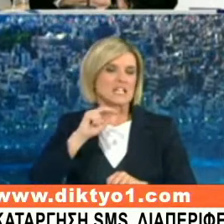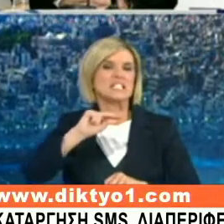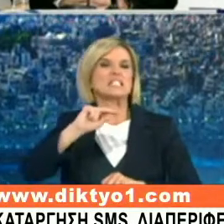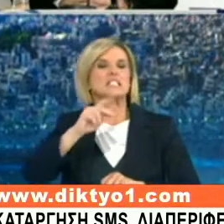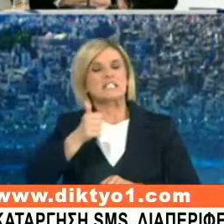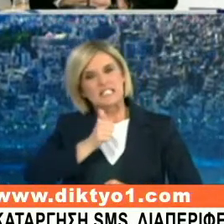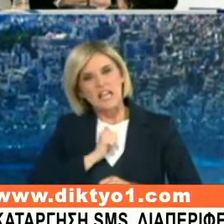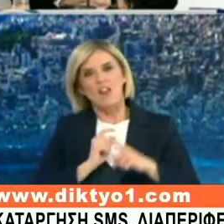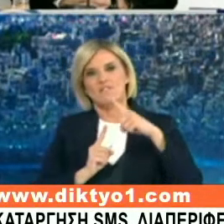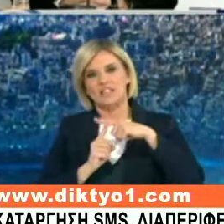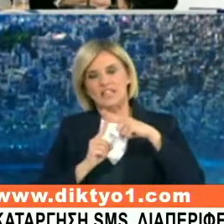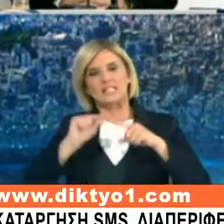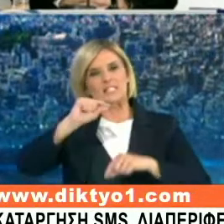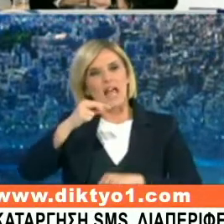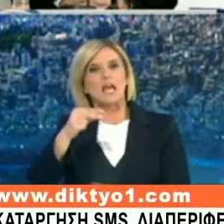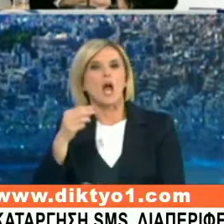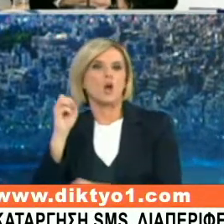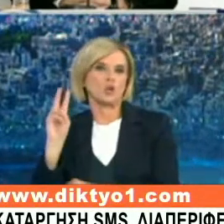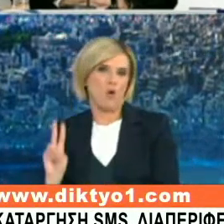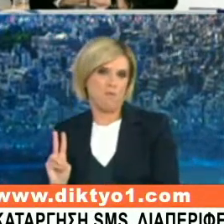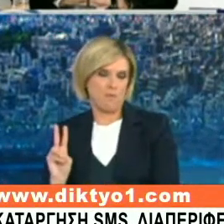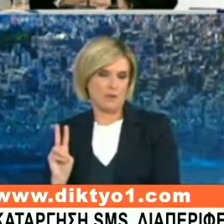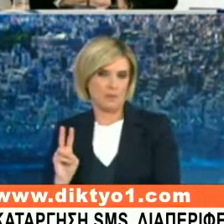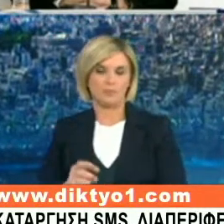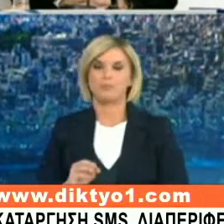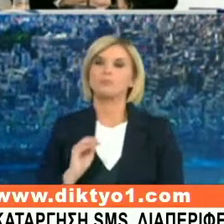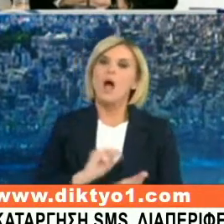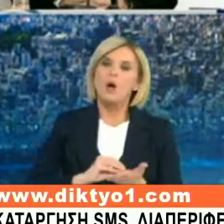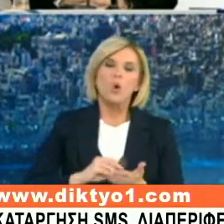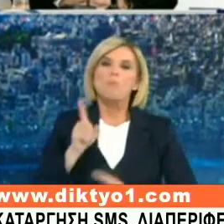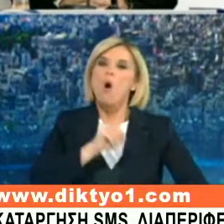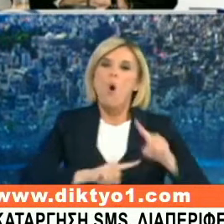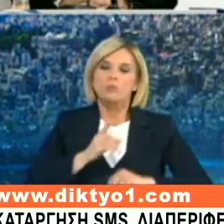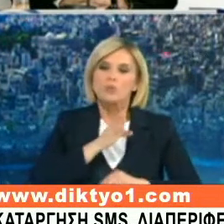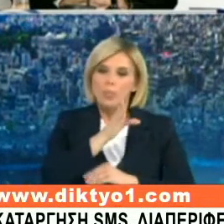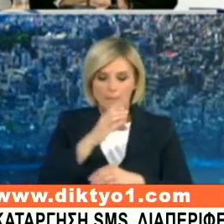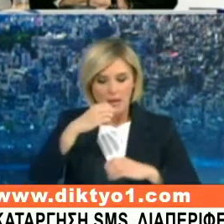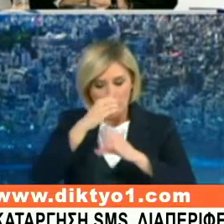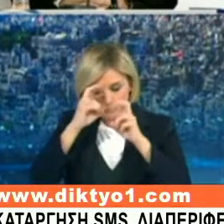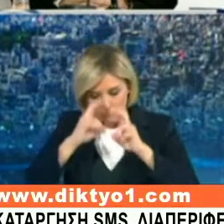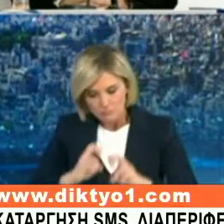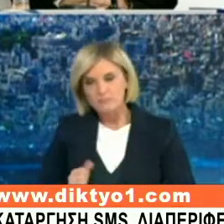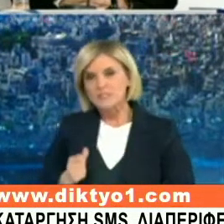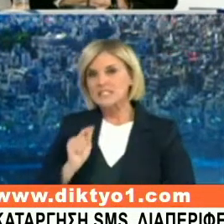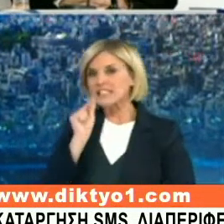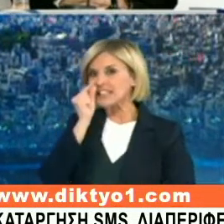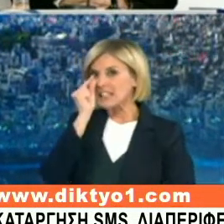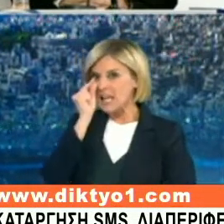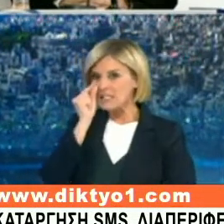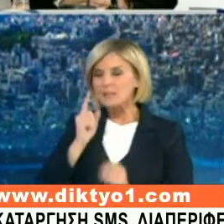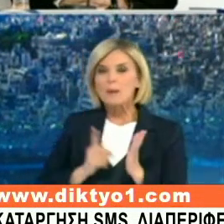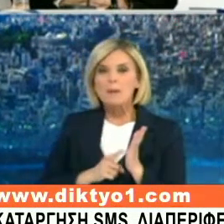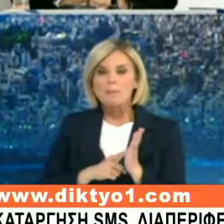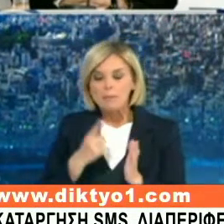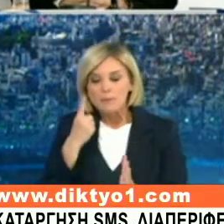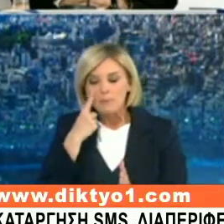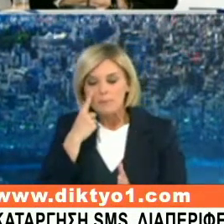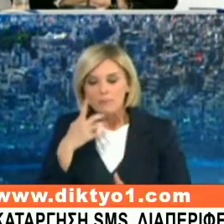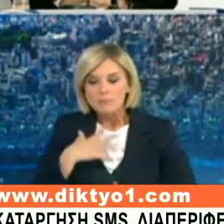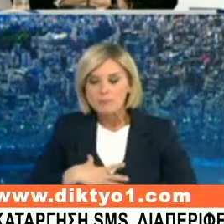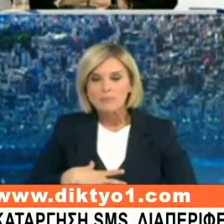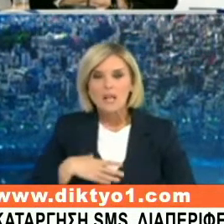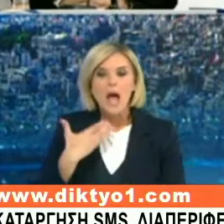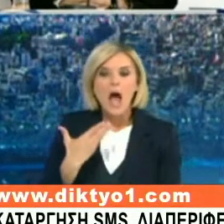όσοι προσέρχονται σε δημόσιες και ιδιωτικές δομές, είτε για PCR είτε για rapid test αντιγόνου, θα πρέπει να ζητούν την ψηφιακή βεβαίωση με